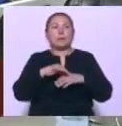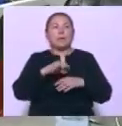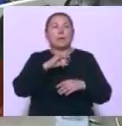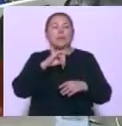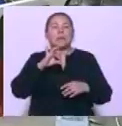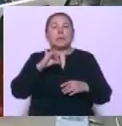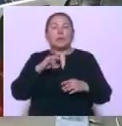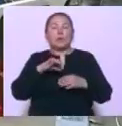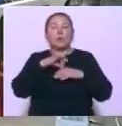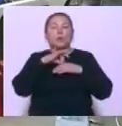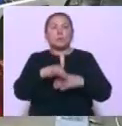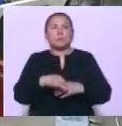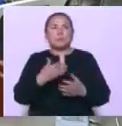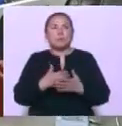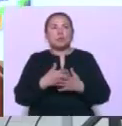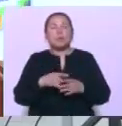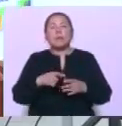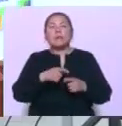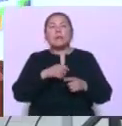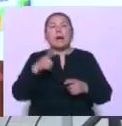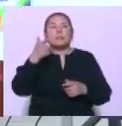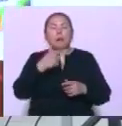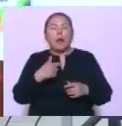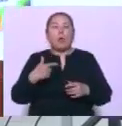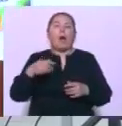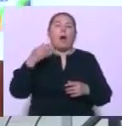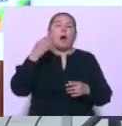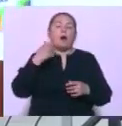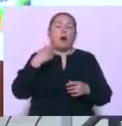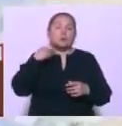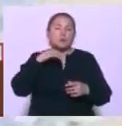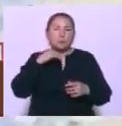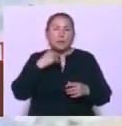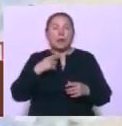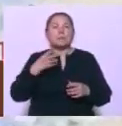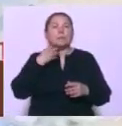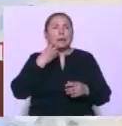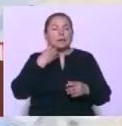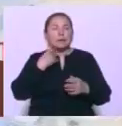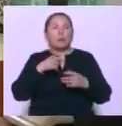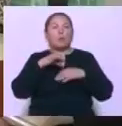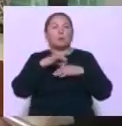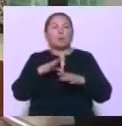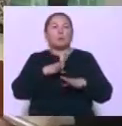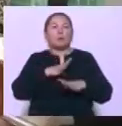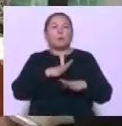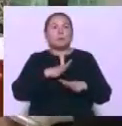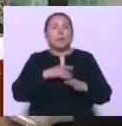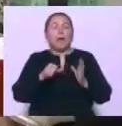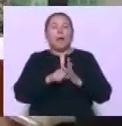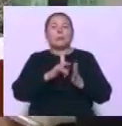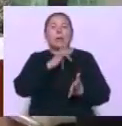вебинарлар өткізілді. Атап айтқанда, тренингтер Атырау, Қызылорда, Ақтөбе, Шымкент, Түркістан қалаларында өткен болатын. Осы алты